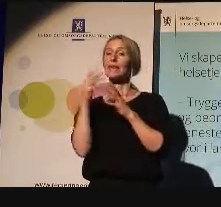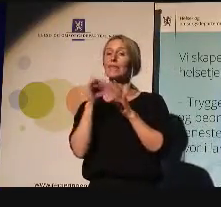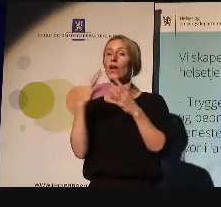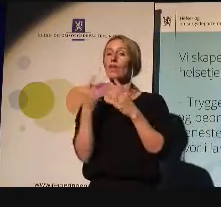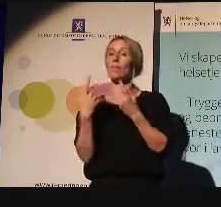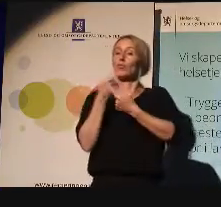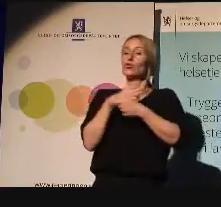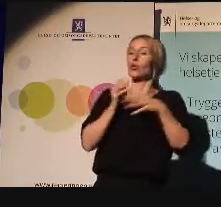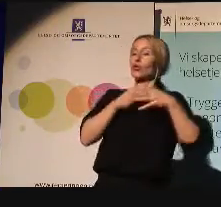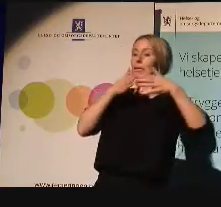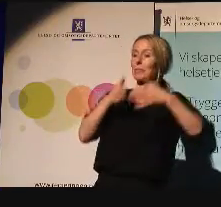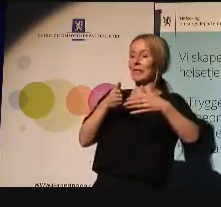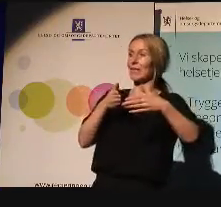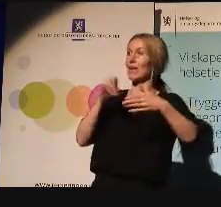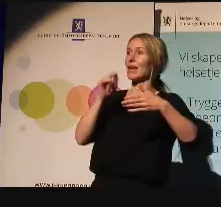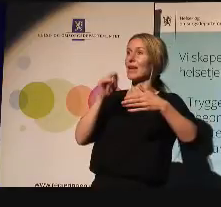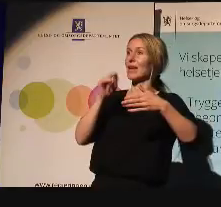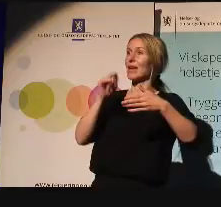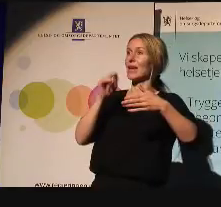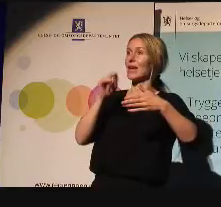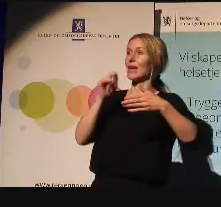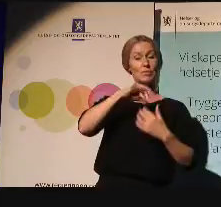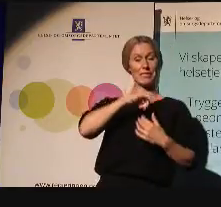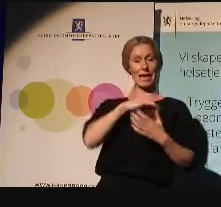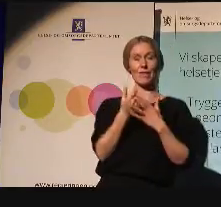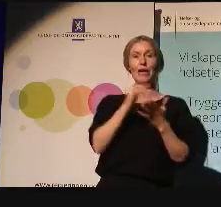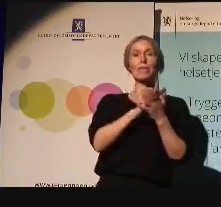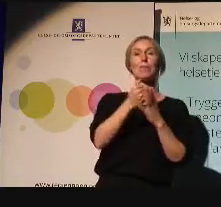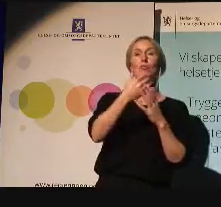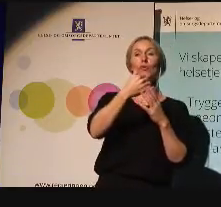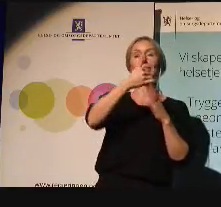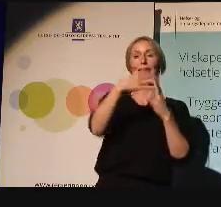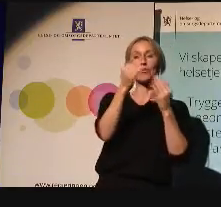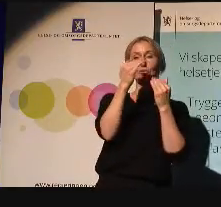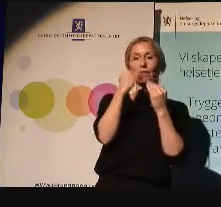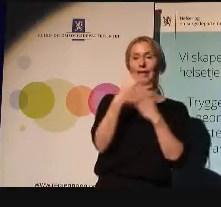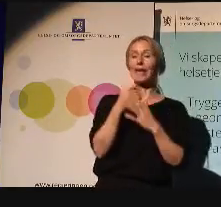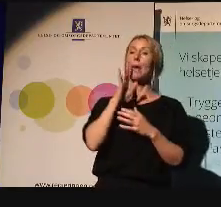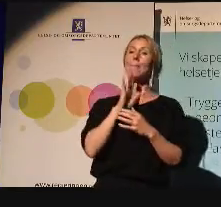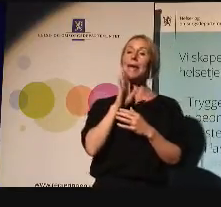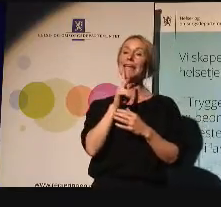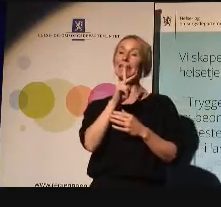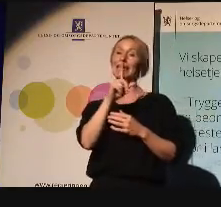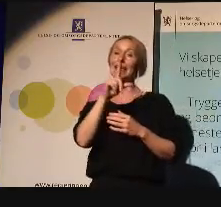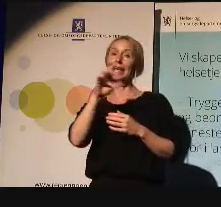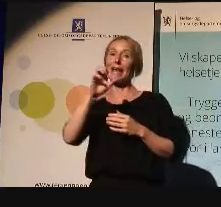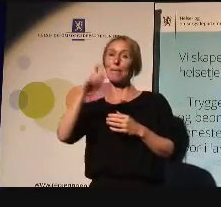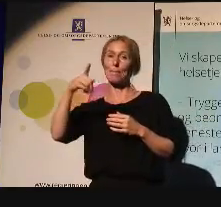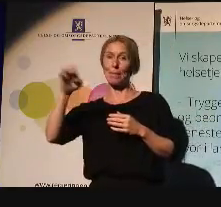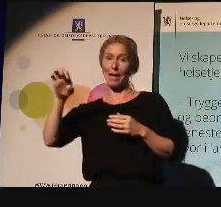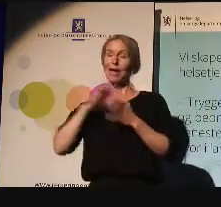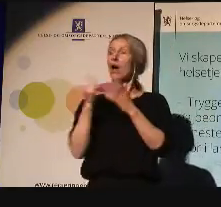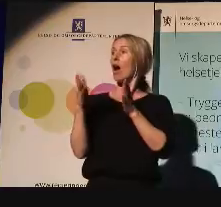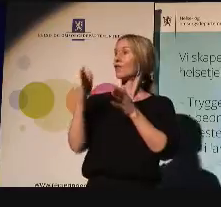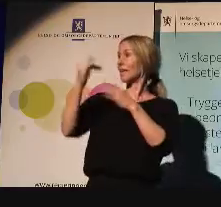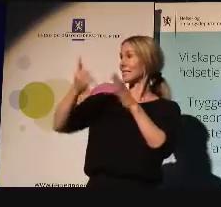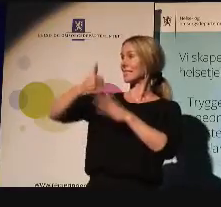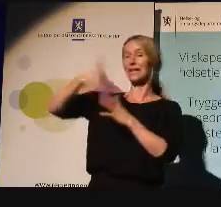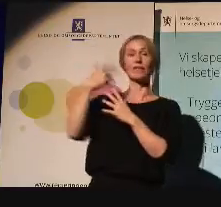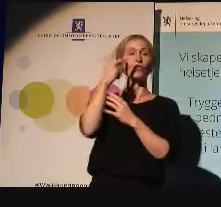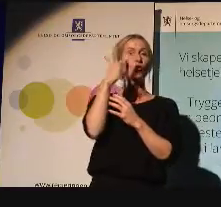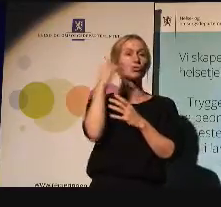motstående perspektivet, nemlig en som har vært der og vært med på denne utdanningen, og det Berit Kleppe, som avdelingsleder for rus